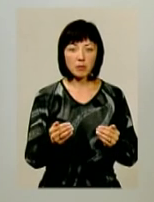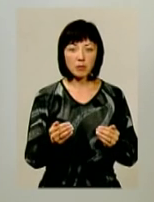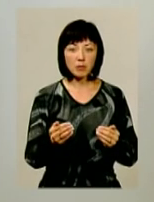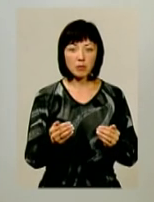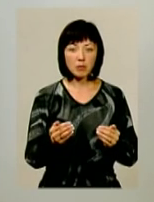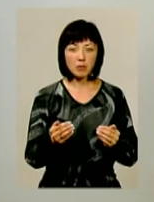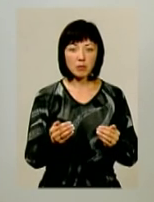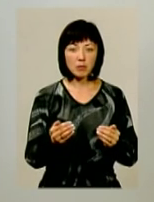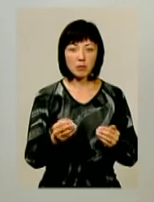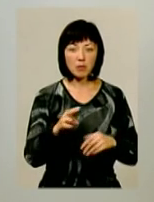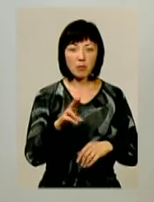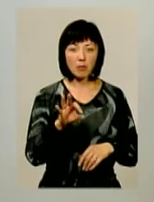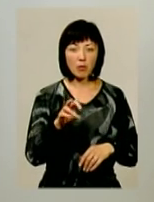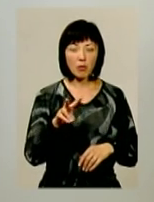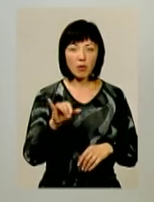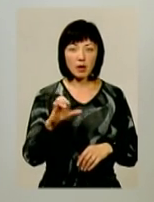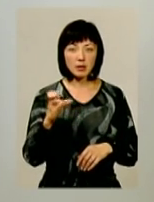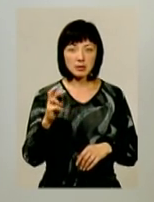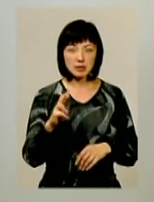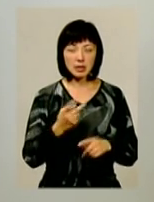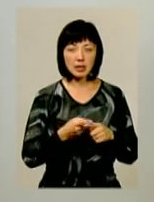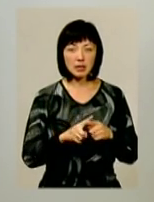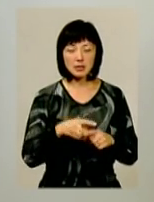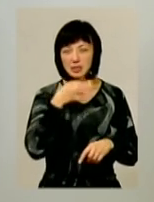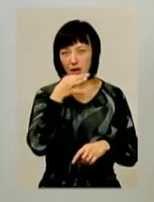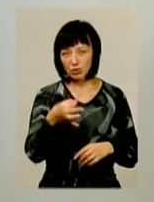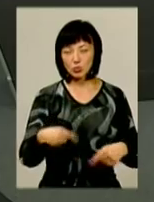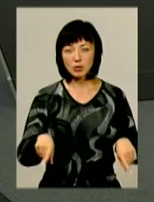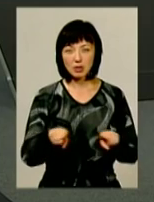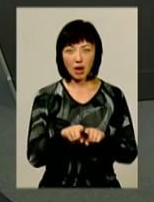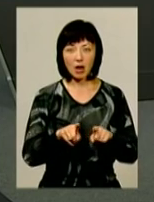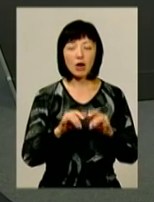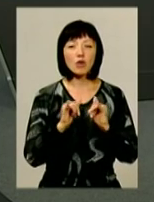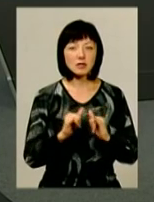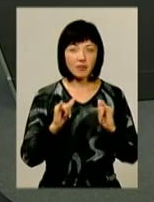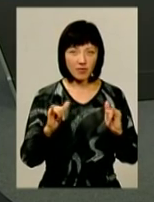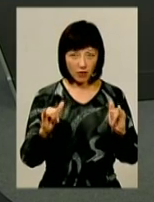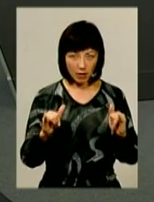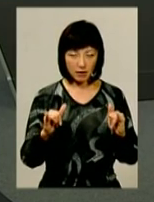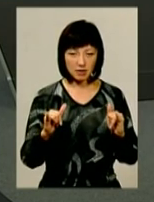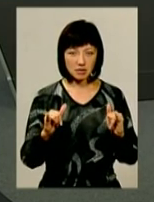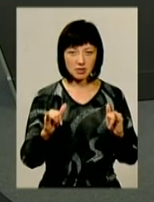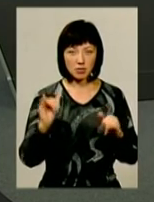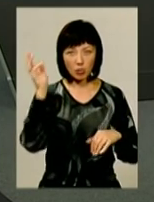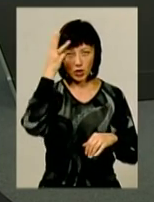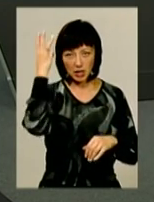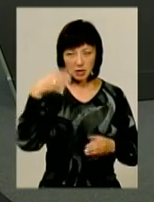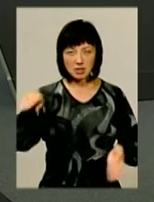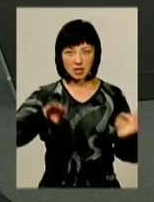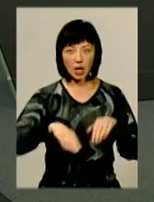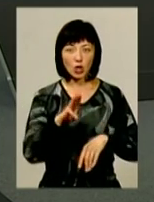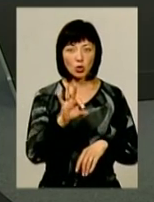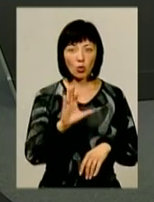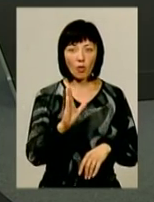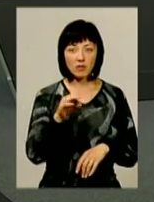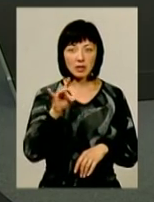Мале Полісся. І скажу вам так, що розвиваються Подільський, Товтр і Малополісся,